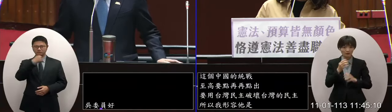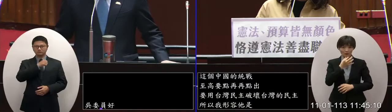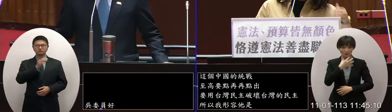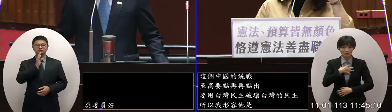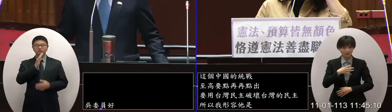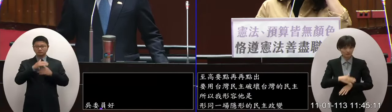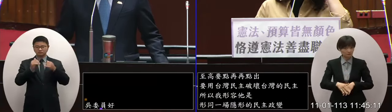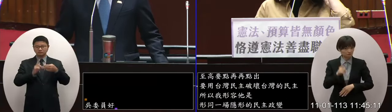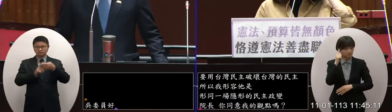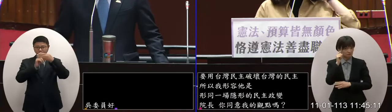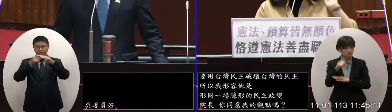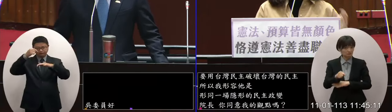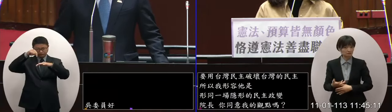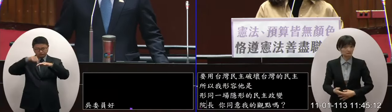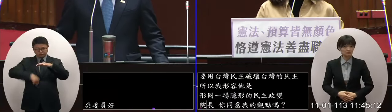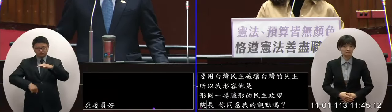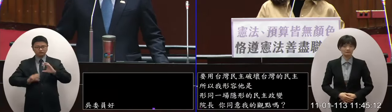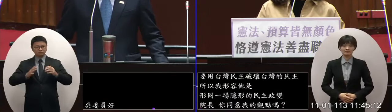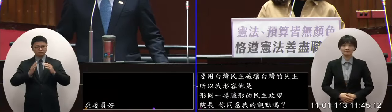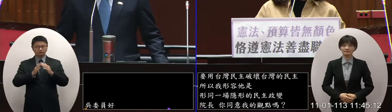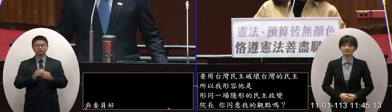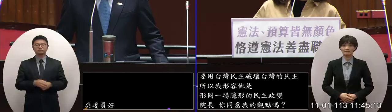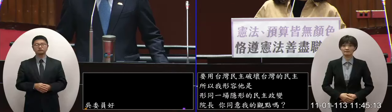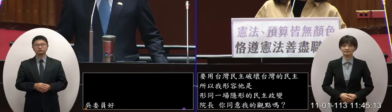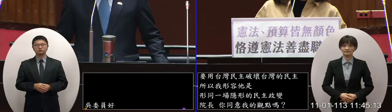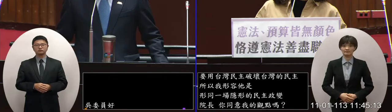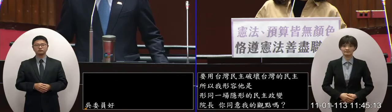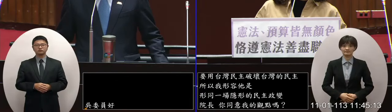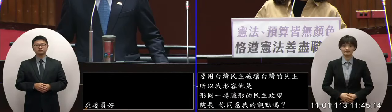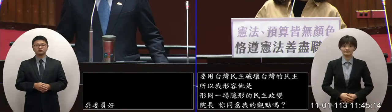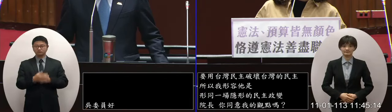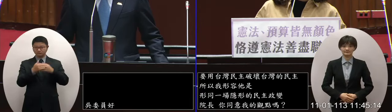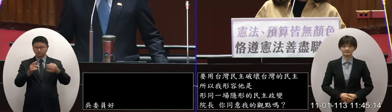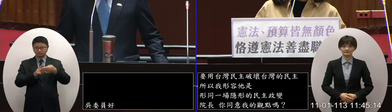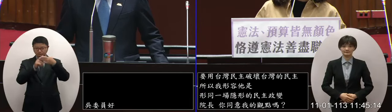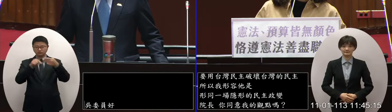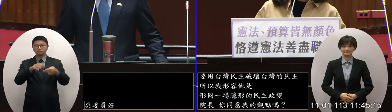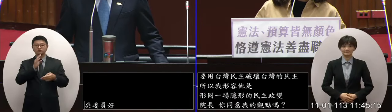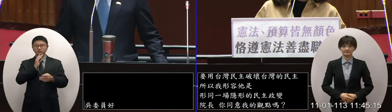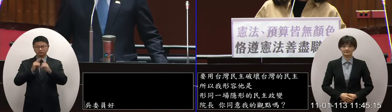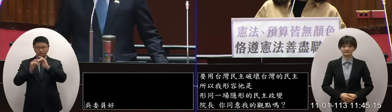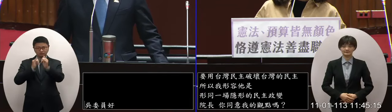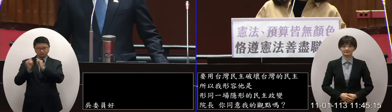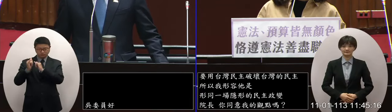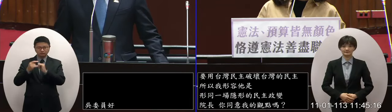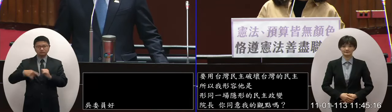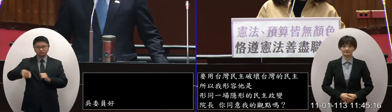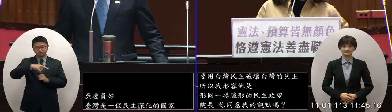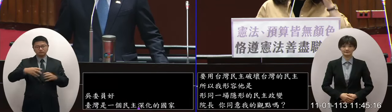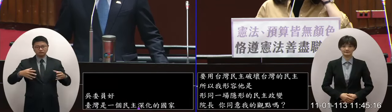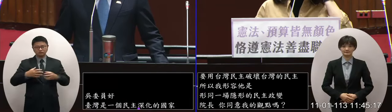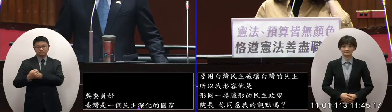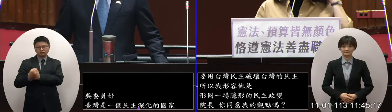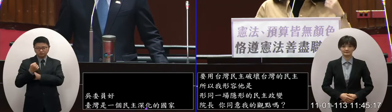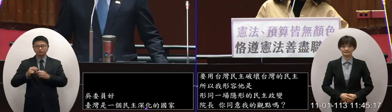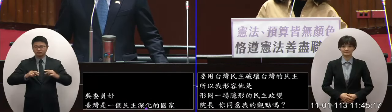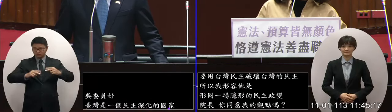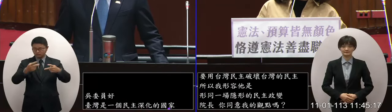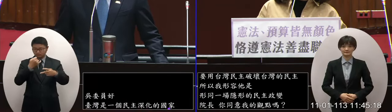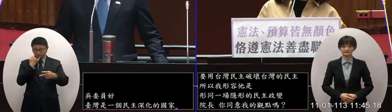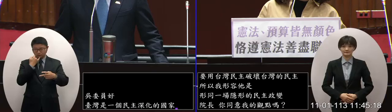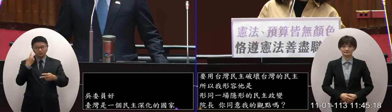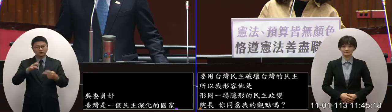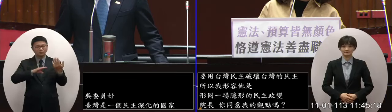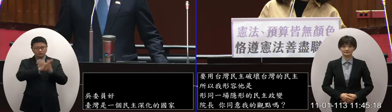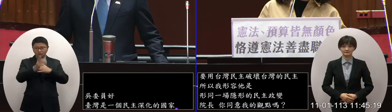主深化的国家，那我们民主可以经由人民的力量来改变，那如果用其他非法的行为，我